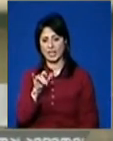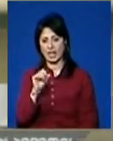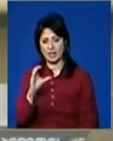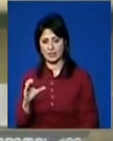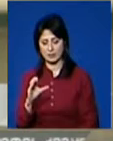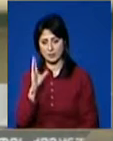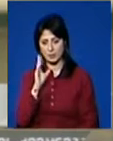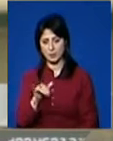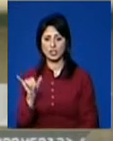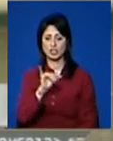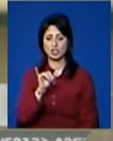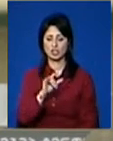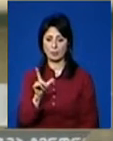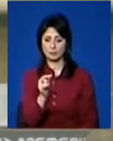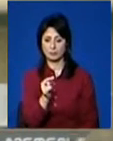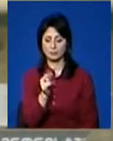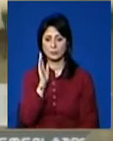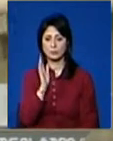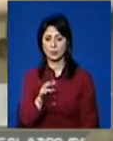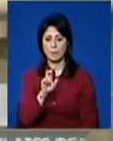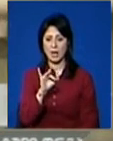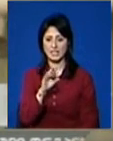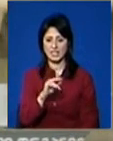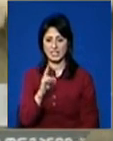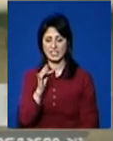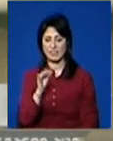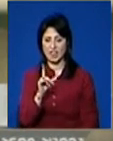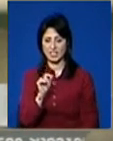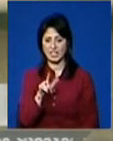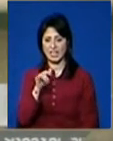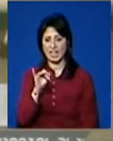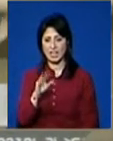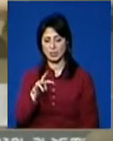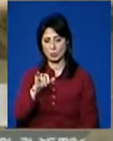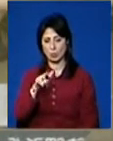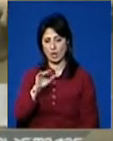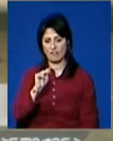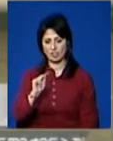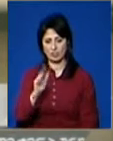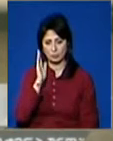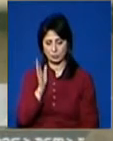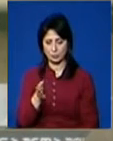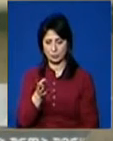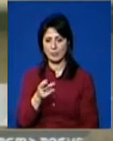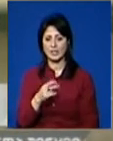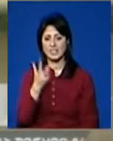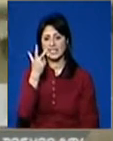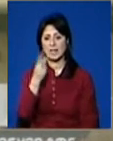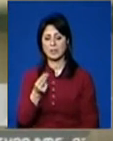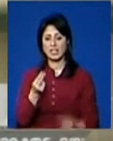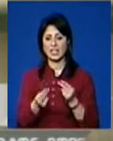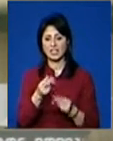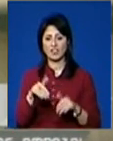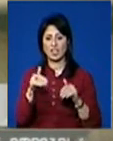გრიგელას დაუპირისპირდება. შაბათს გულთა თანრიგის მატჩი ბასილაშვილი ცივაძის წვლილი გრიგელისი მუგევიჩუსის ტანდემს დაუპირისპირდება. Სამდღიანი